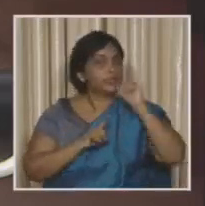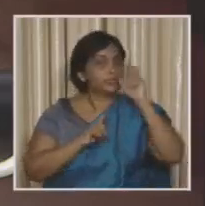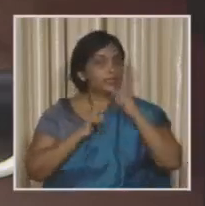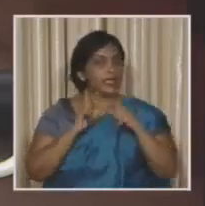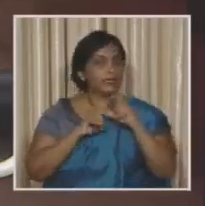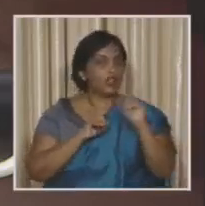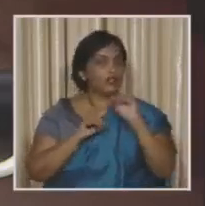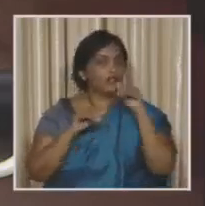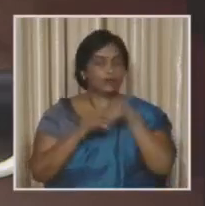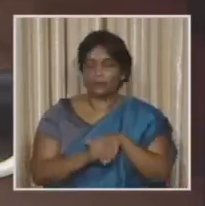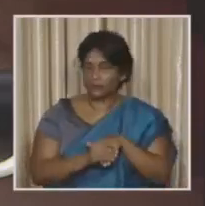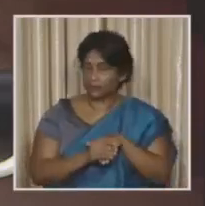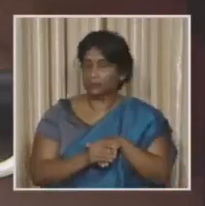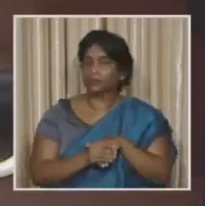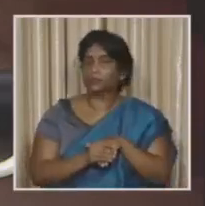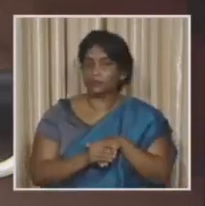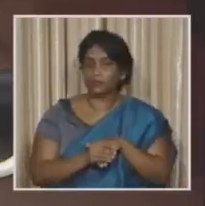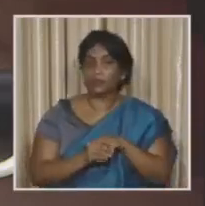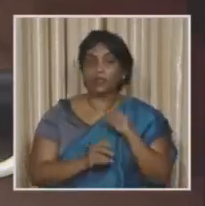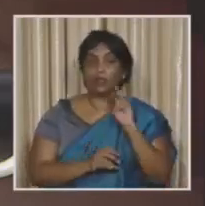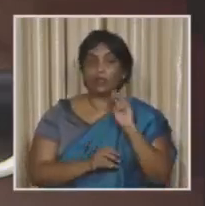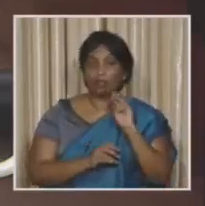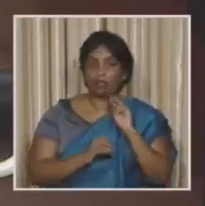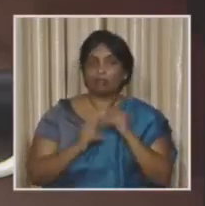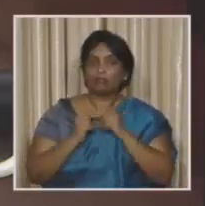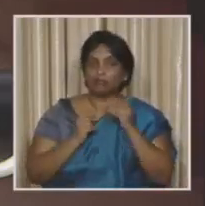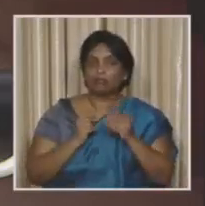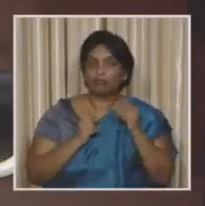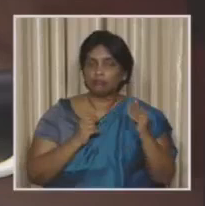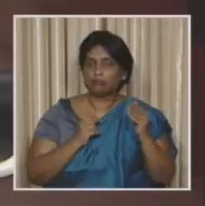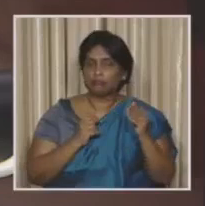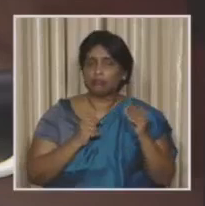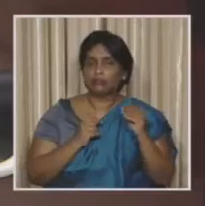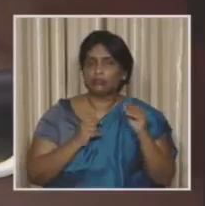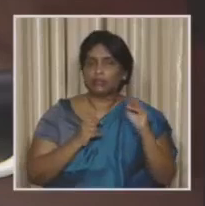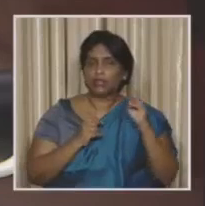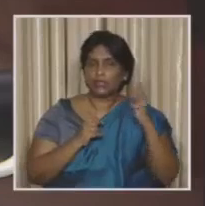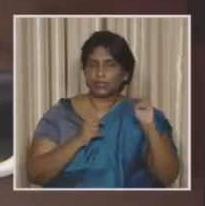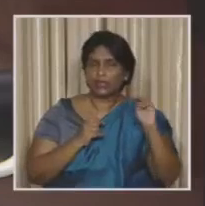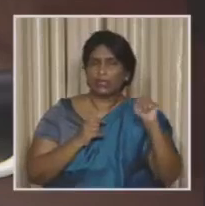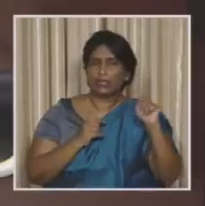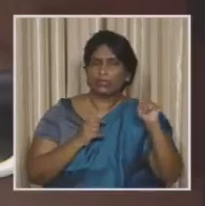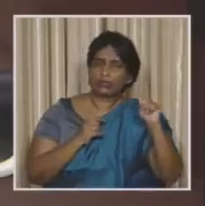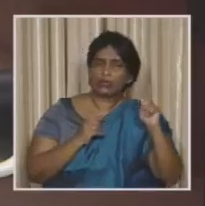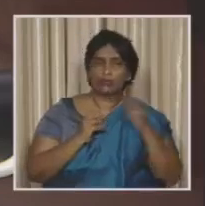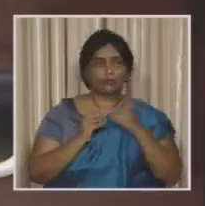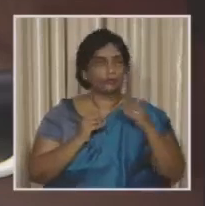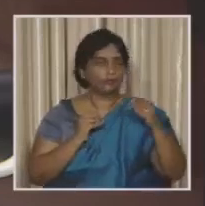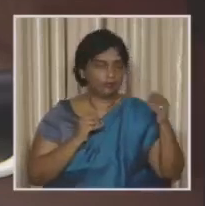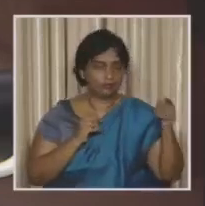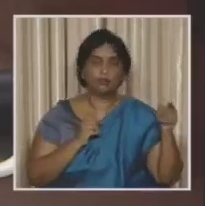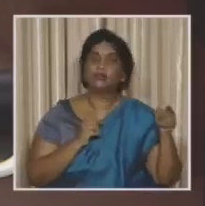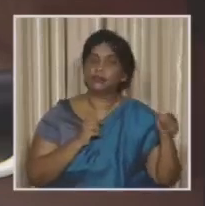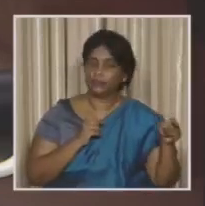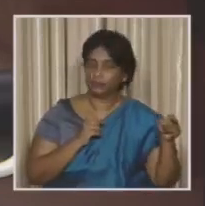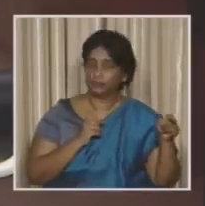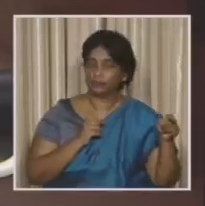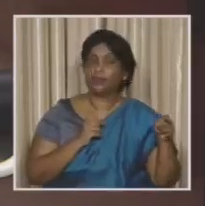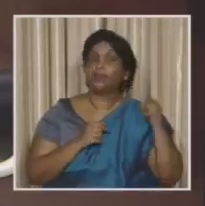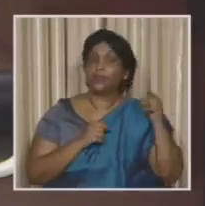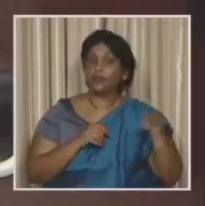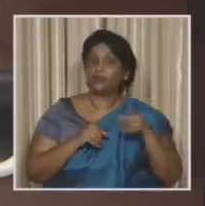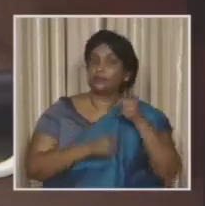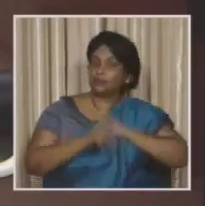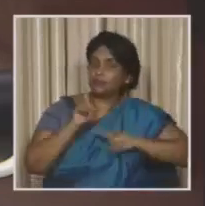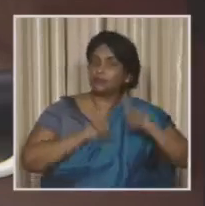දෙපාර්තමේන්තුව 30 වෙනිදා වෙන තෙක් 31-2 ආසන්න කාලය වෙන තෙක් එම